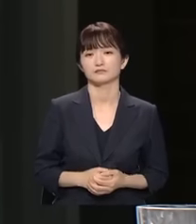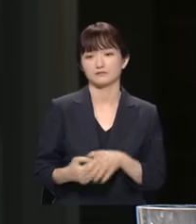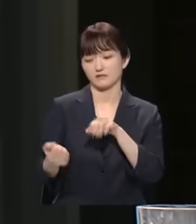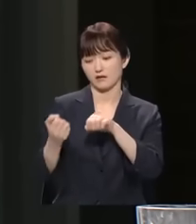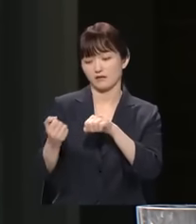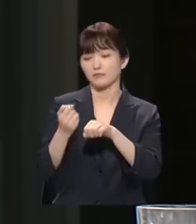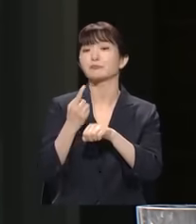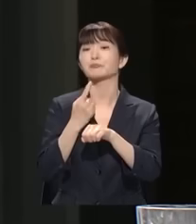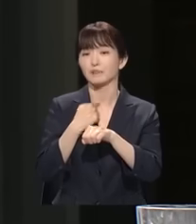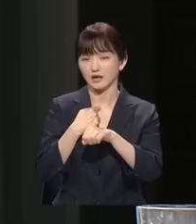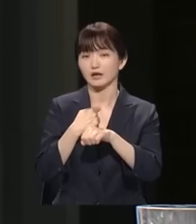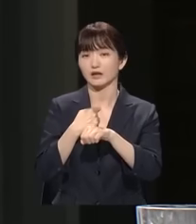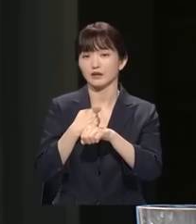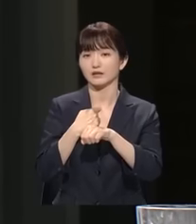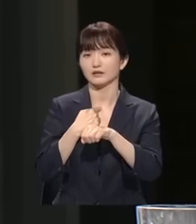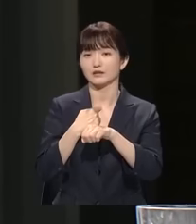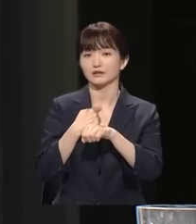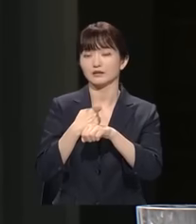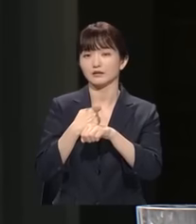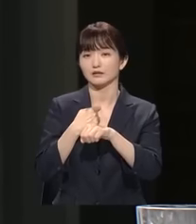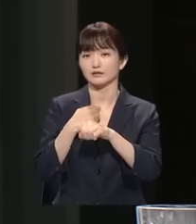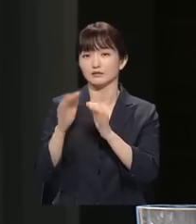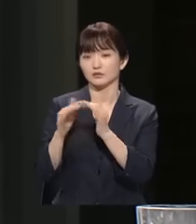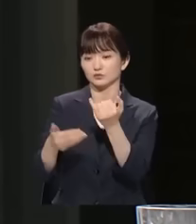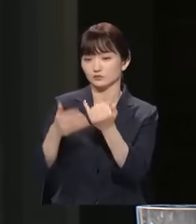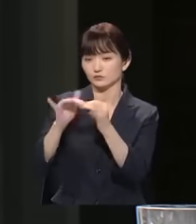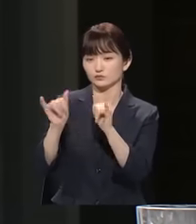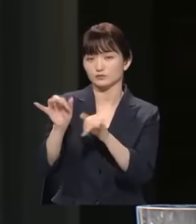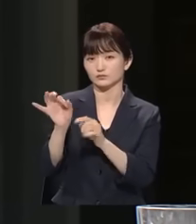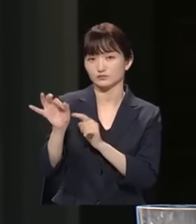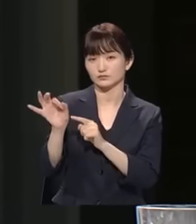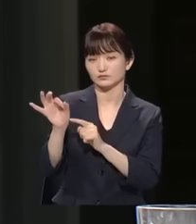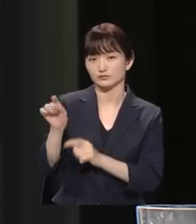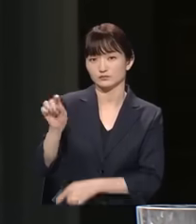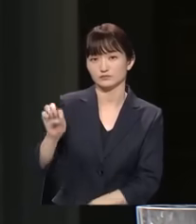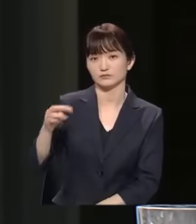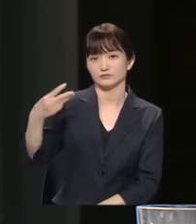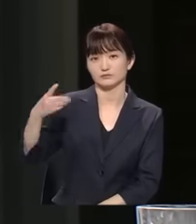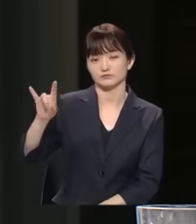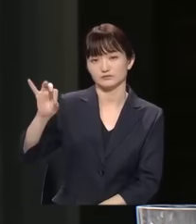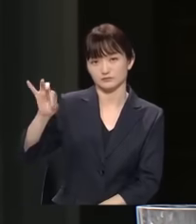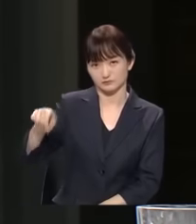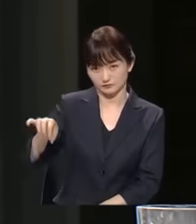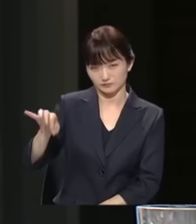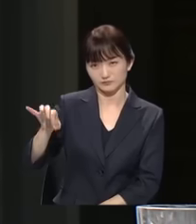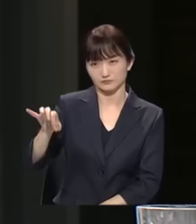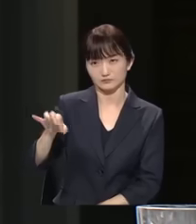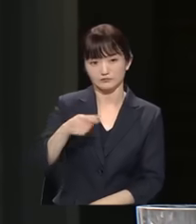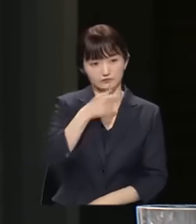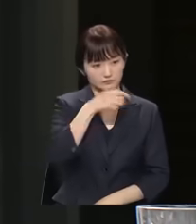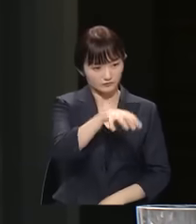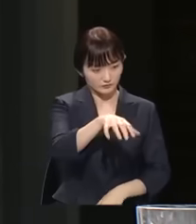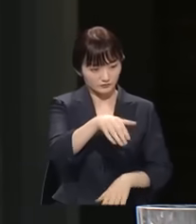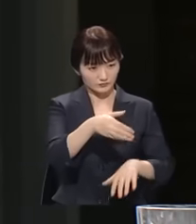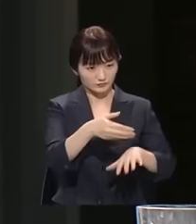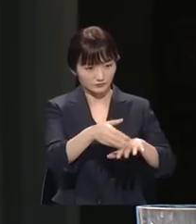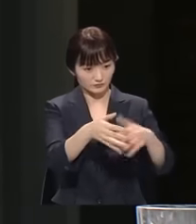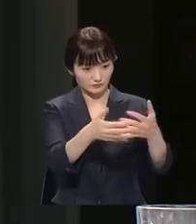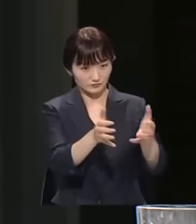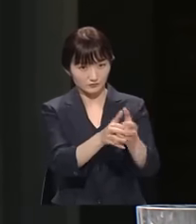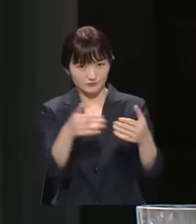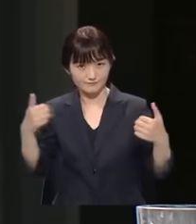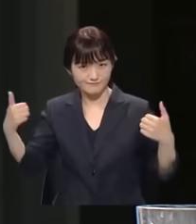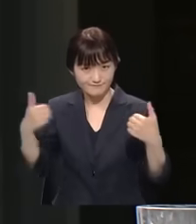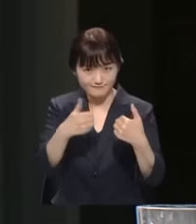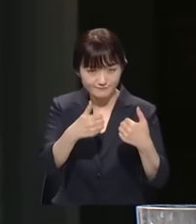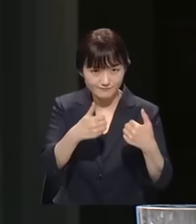격투 유튜버 엄태웅 씨가 수원에 폭력조직을 저격하겠다 했지만 경찰이 미리 출동을